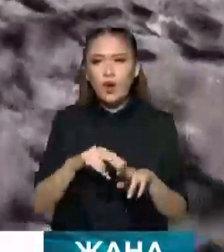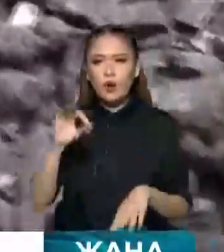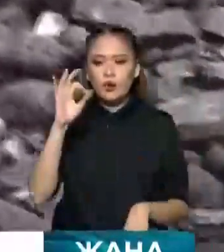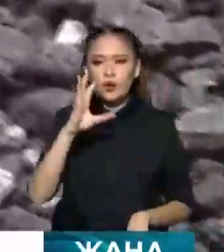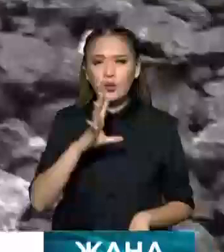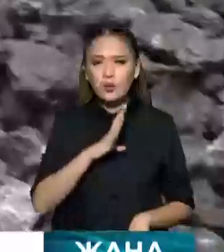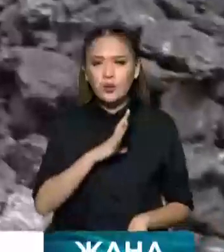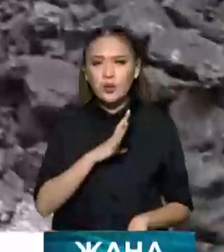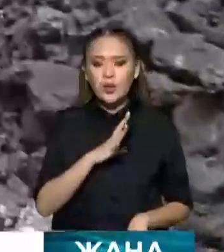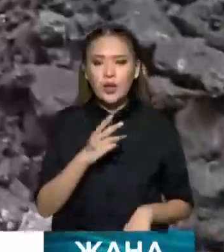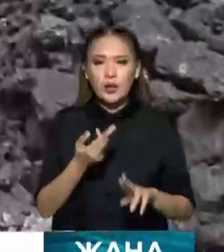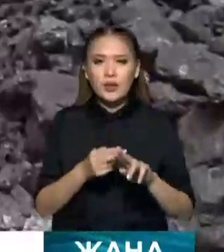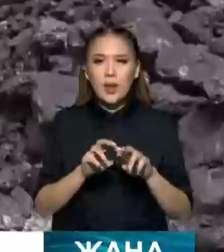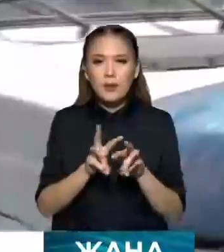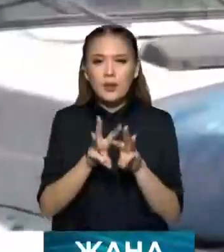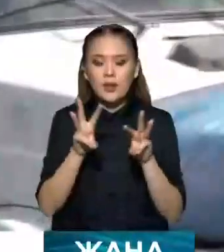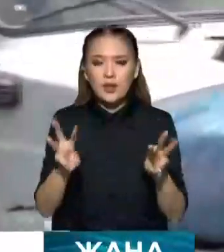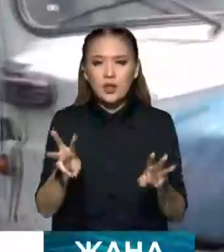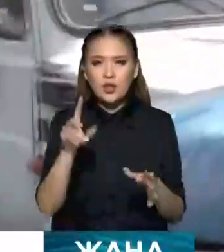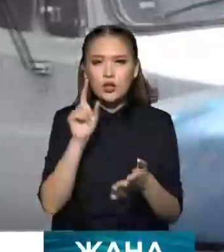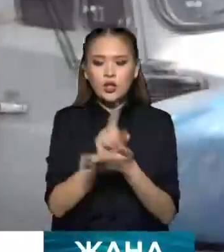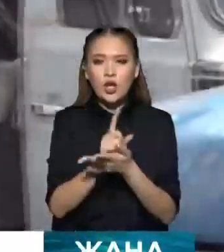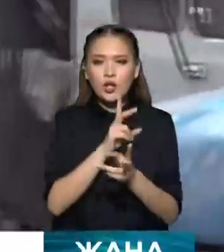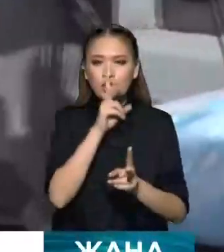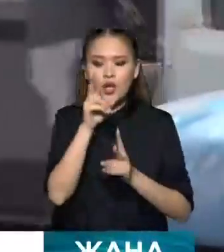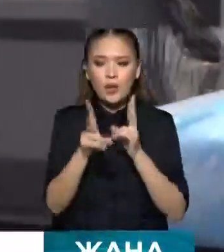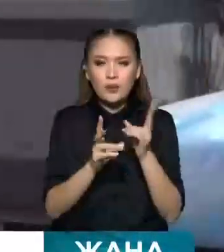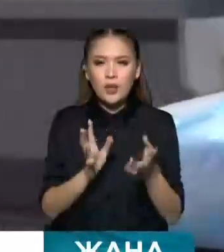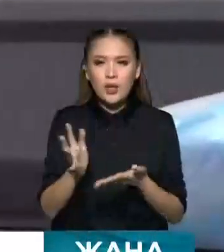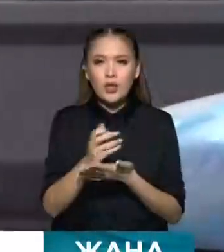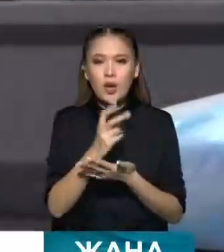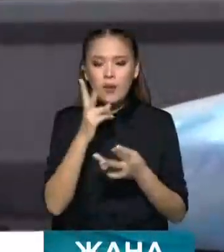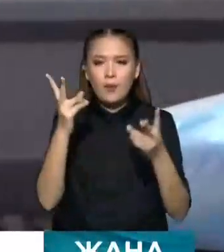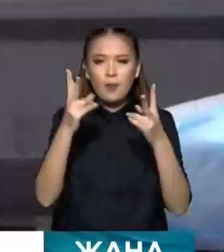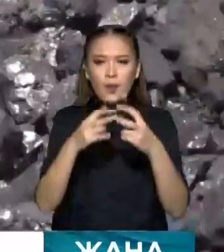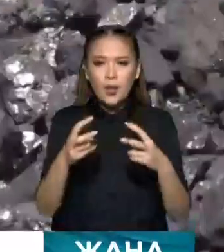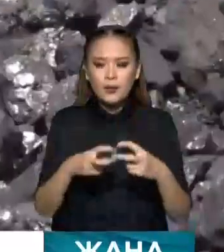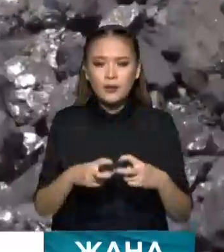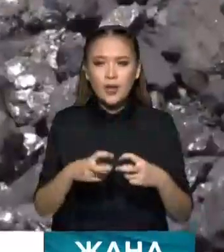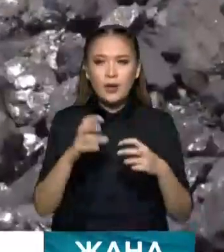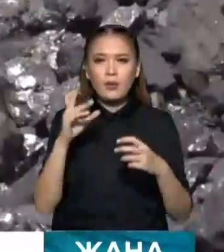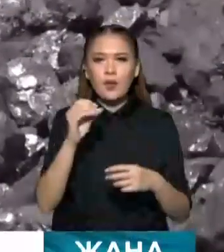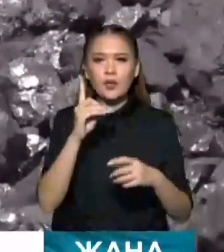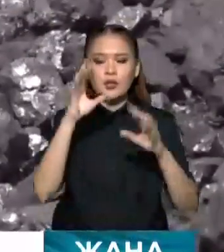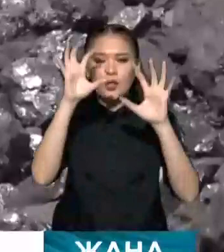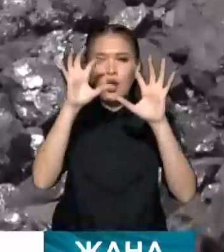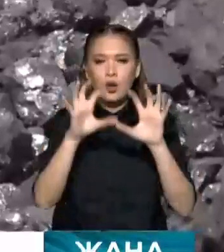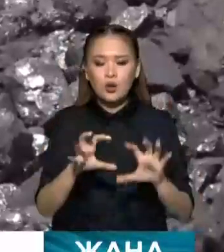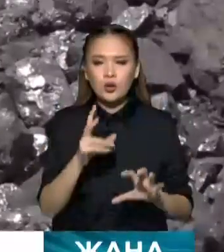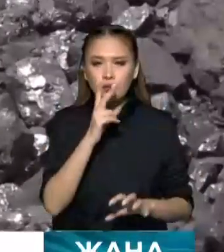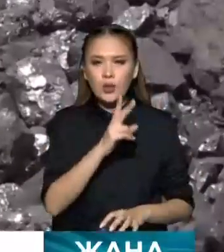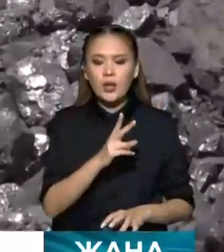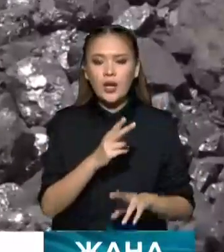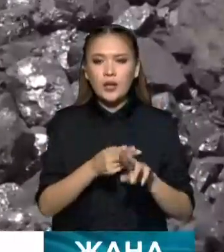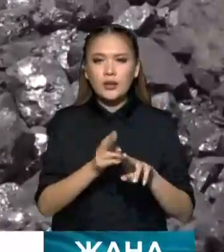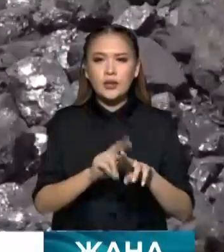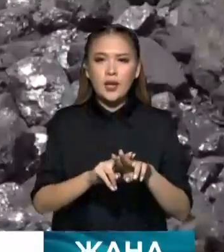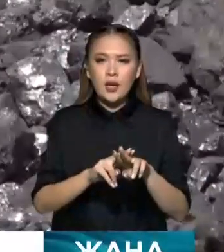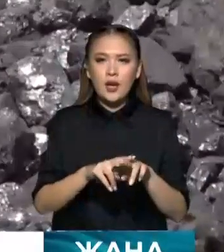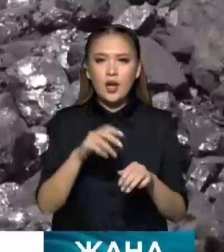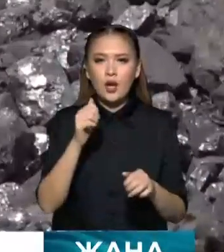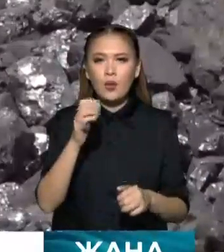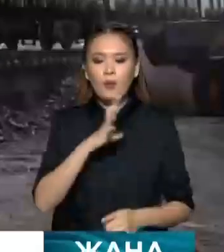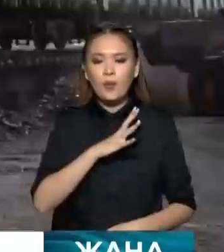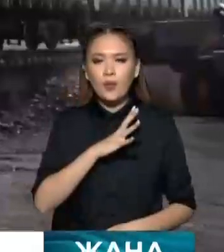айтып дабыл қаққан. Министрлік тиісінше шағымдар шеңберінде сараптама жүргізіп, заңсыз әрекеттерді анықтаған. Алдағы жылу маусымында